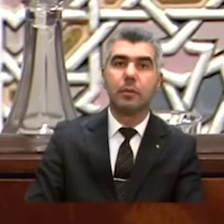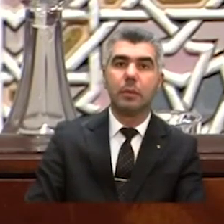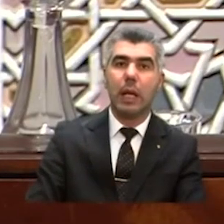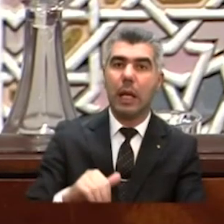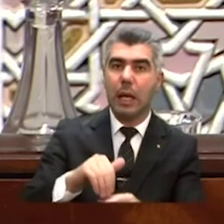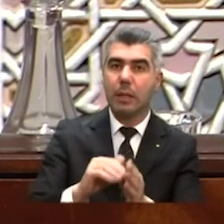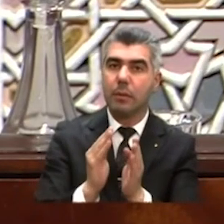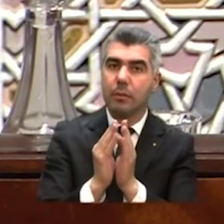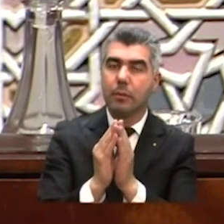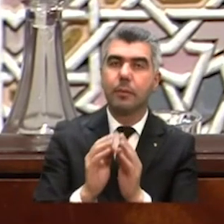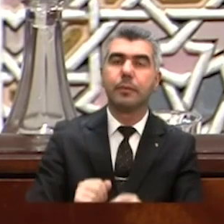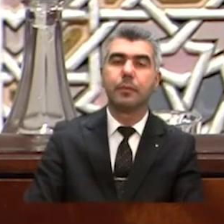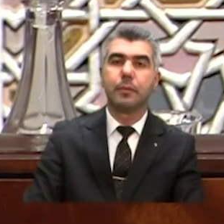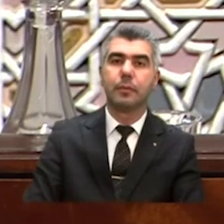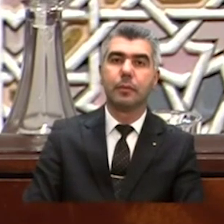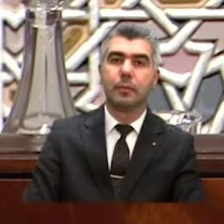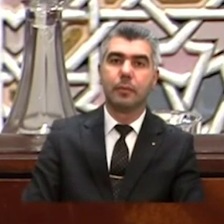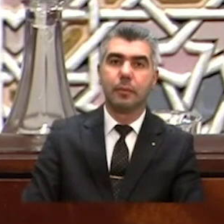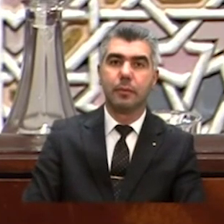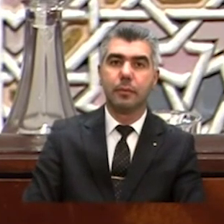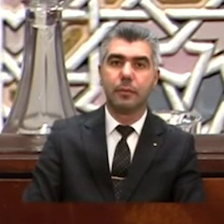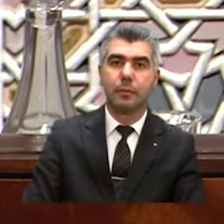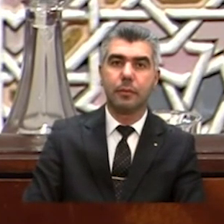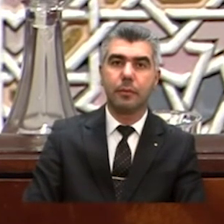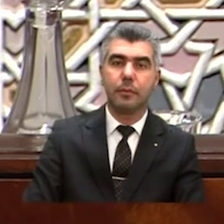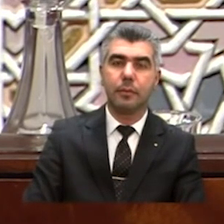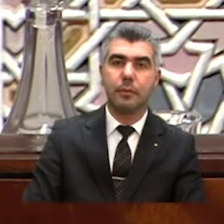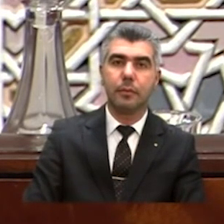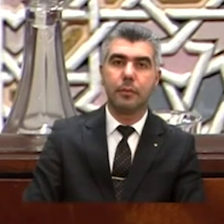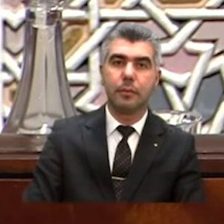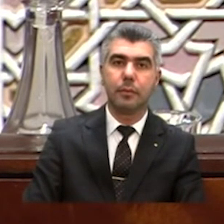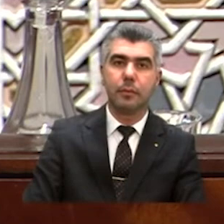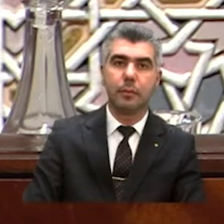النيابية العدالة والتنمية. تفضل سيدنا المحترم.